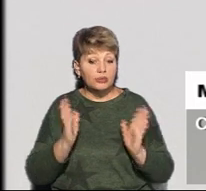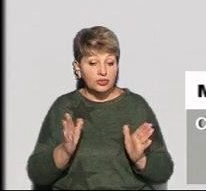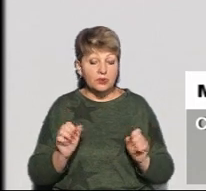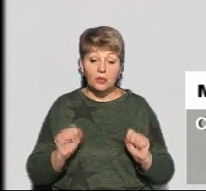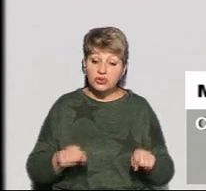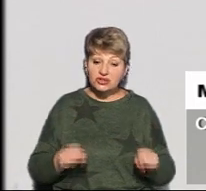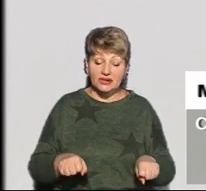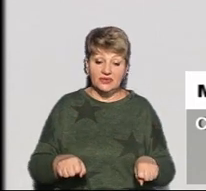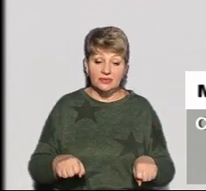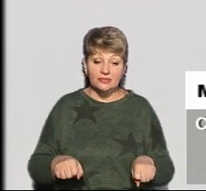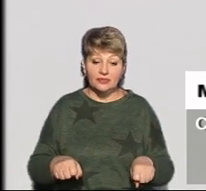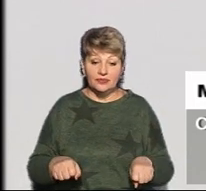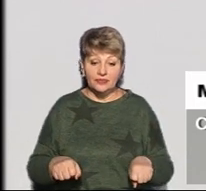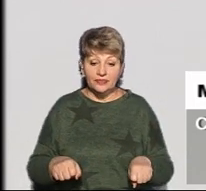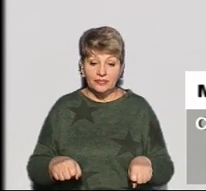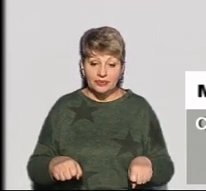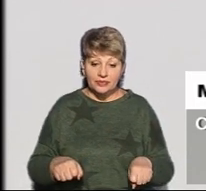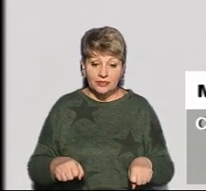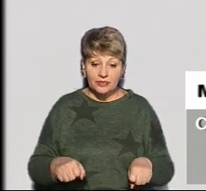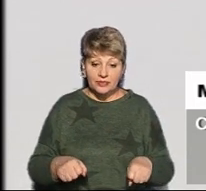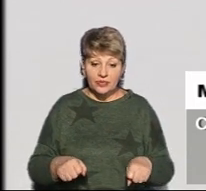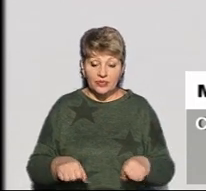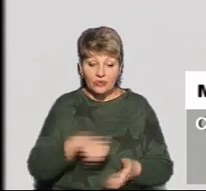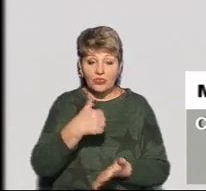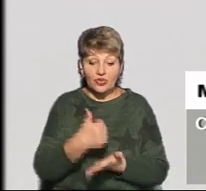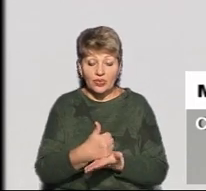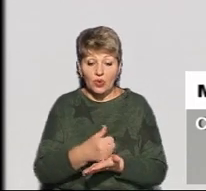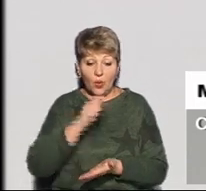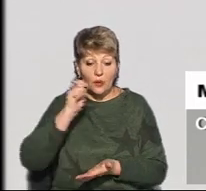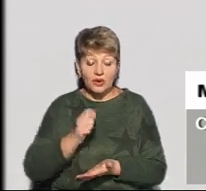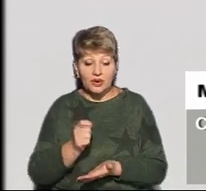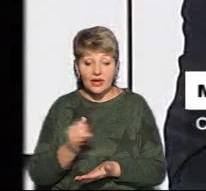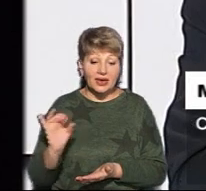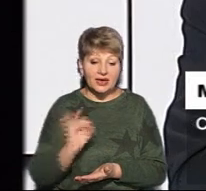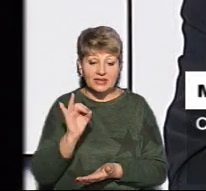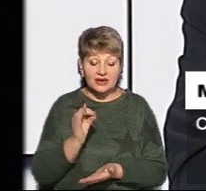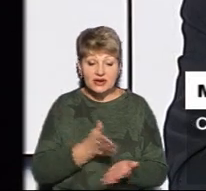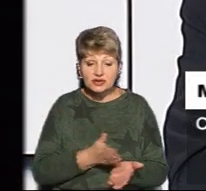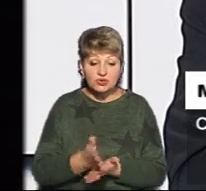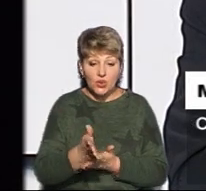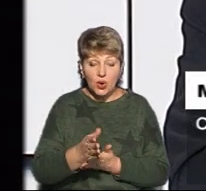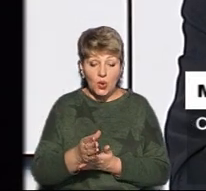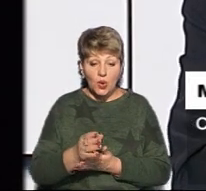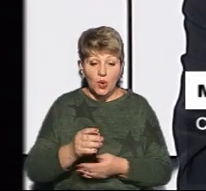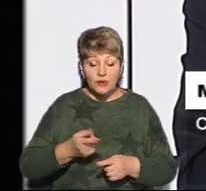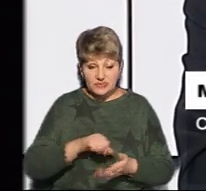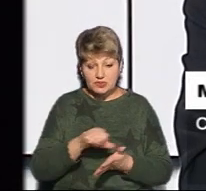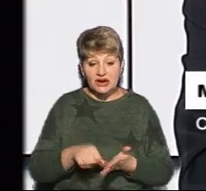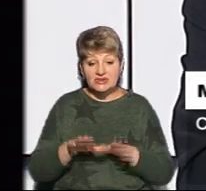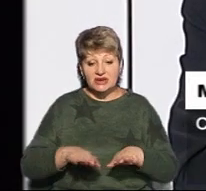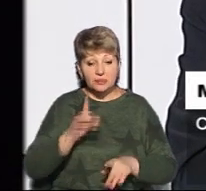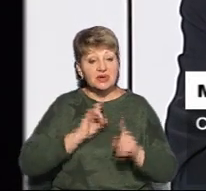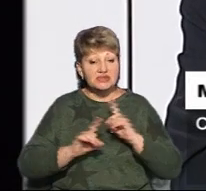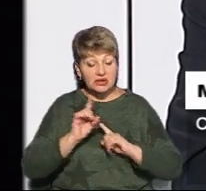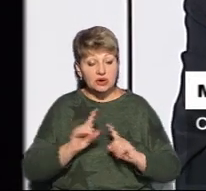там яким певним таким вартовим українського інтересу в Смілянській міській раді. Це теж потрібно. І